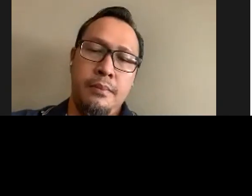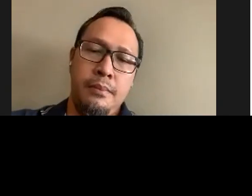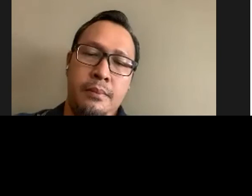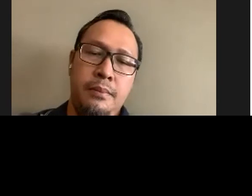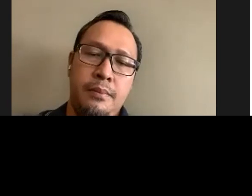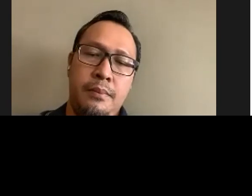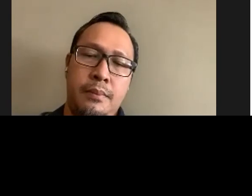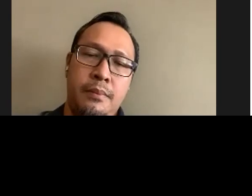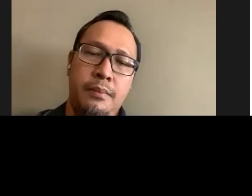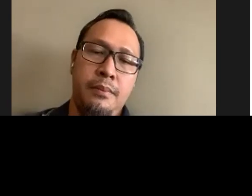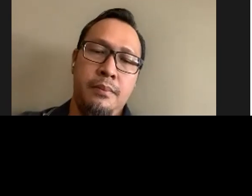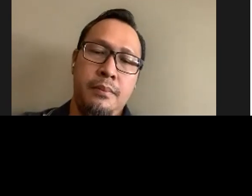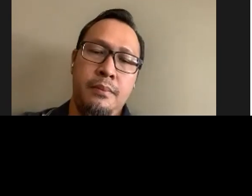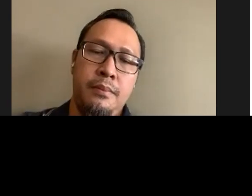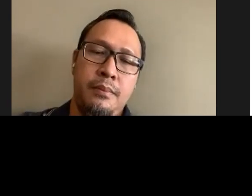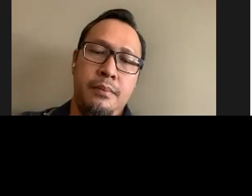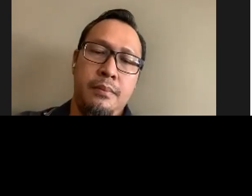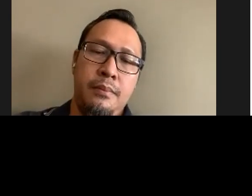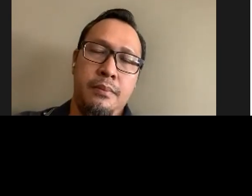interventions and our